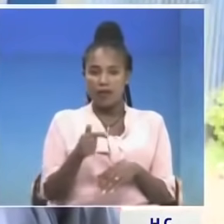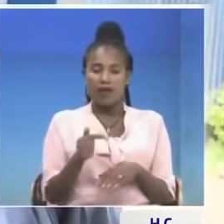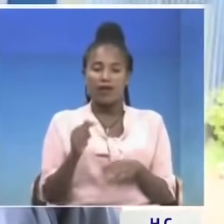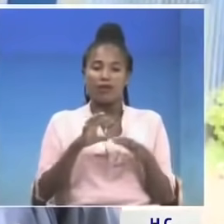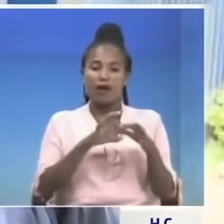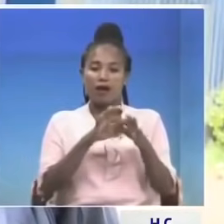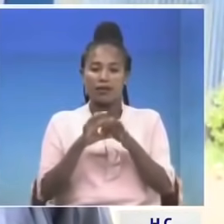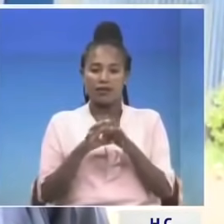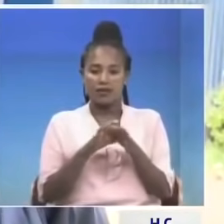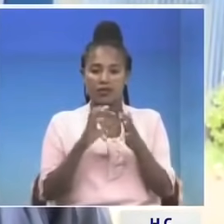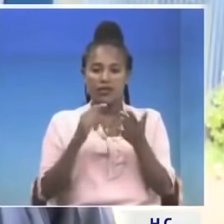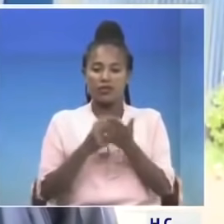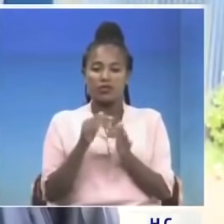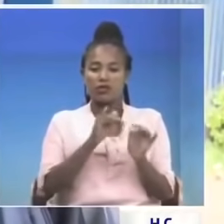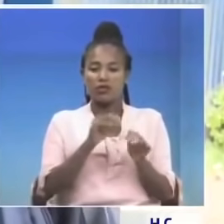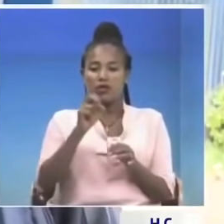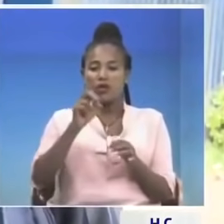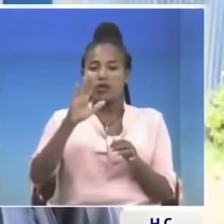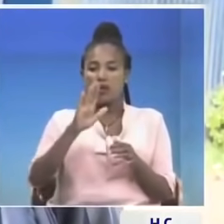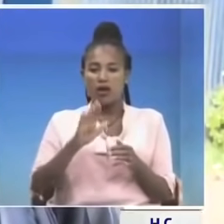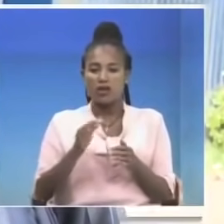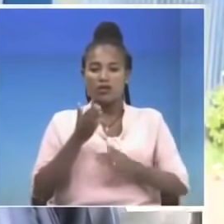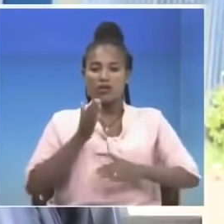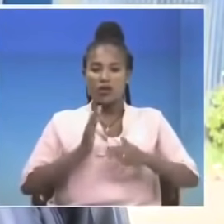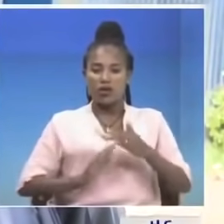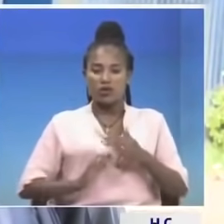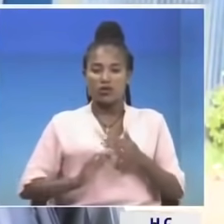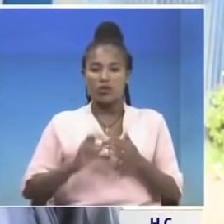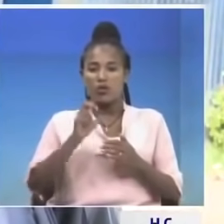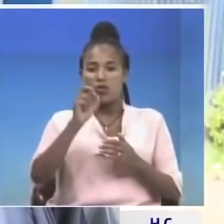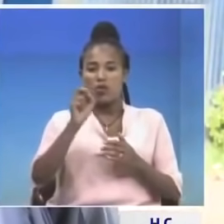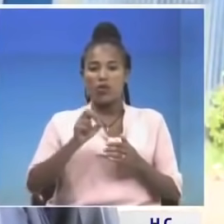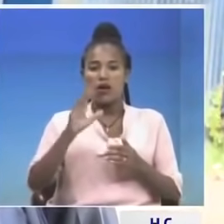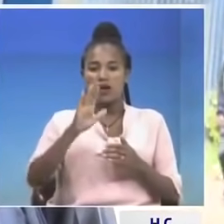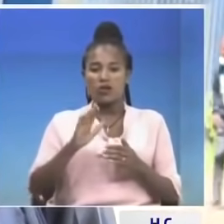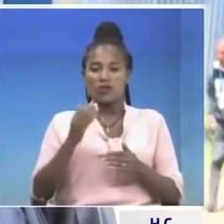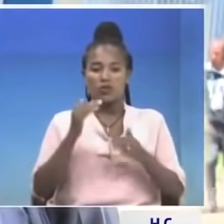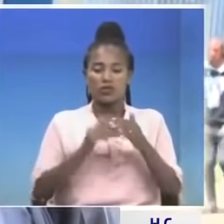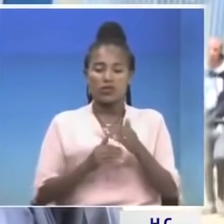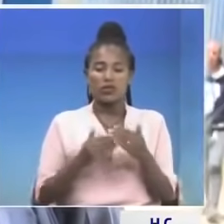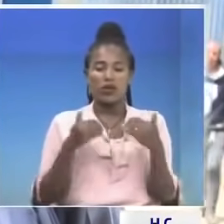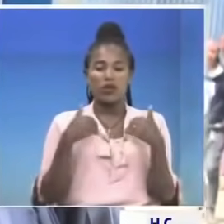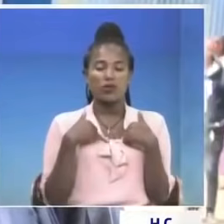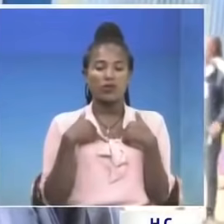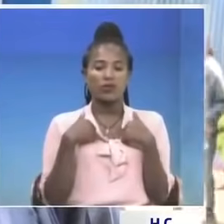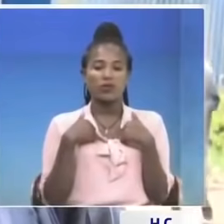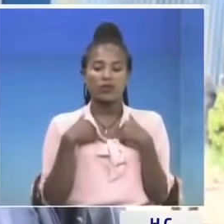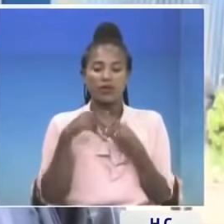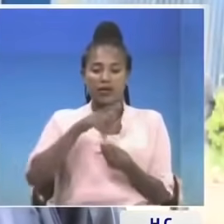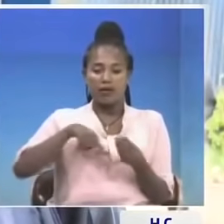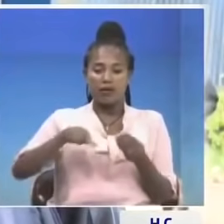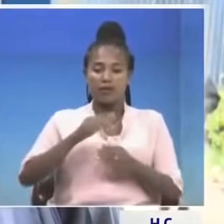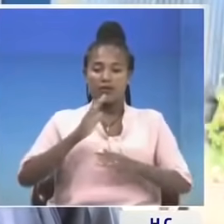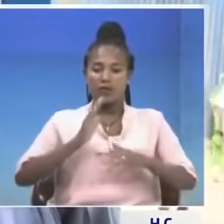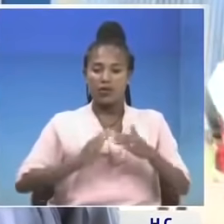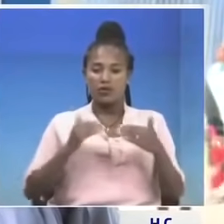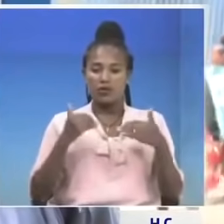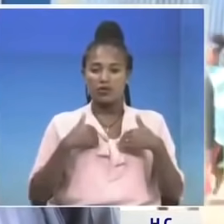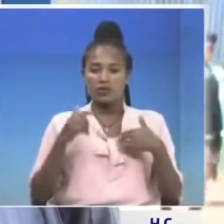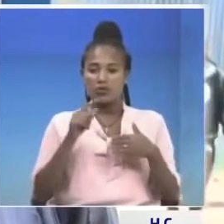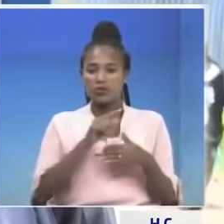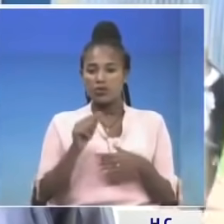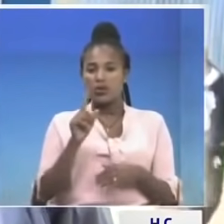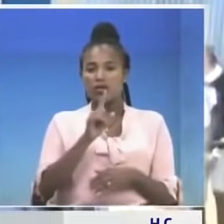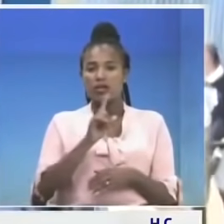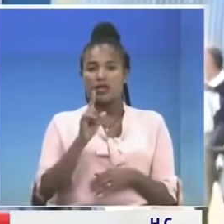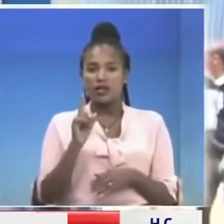ማህበር እንዲሁም ደግሞ የዋግ ተወላጆች ዋግ ውስጥ በዋልማ ጥላ ስር ያሉ የአካባቢ ተወላጆች አሉ። እነሱ